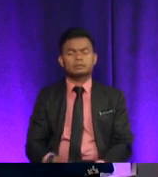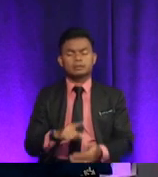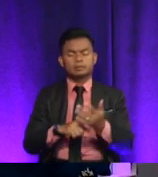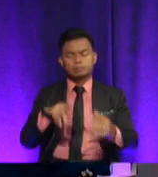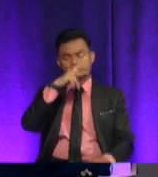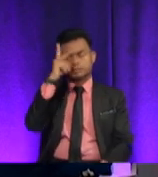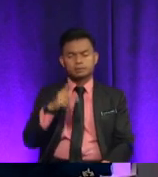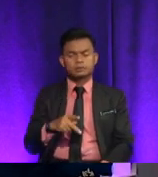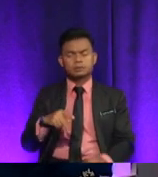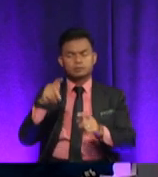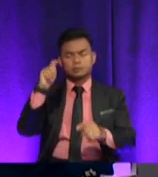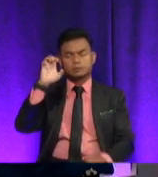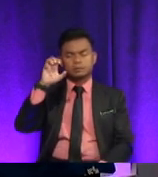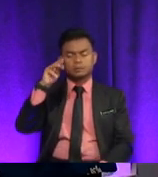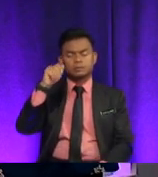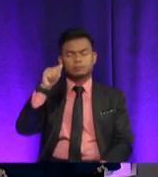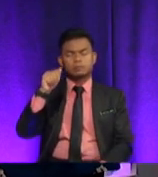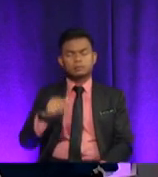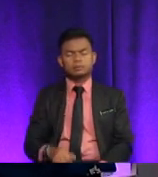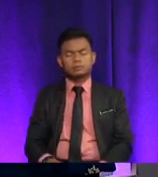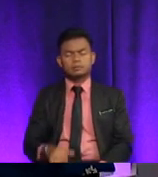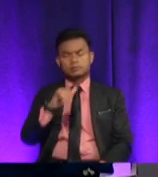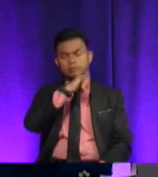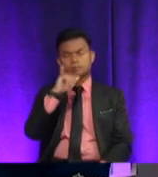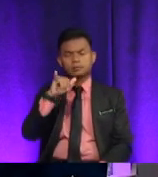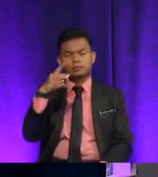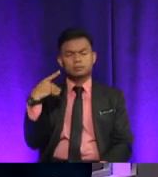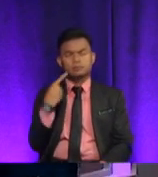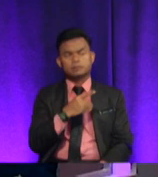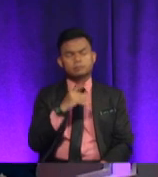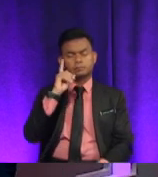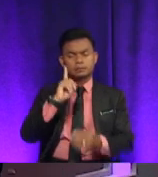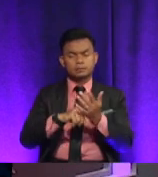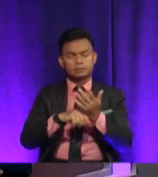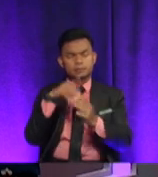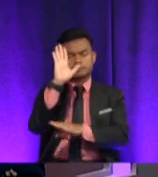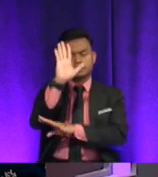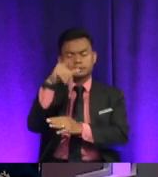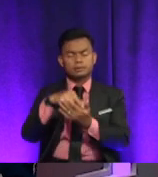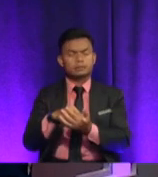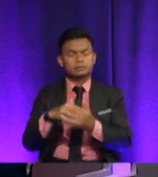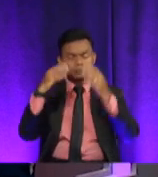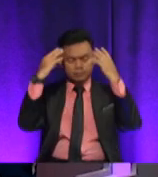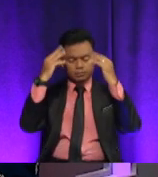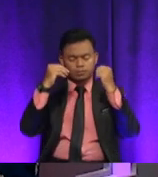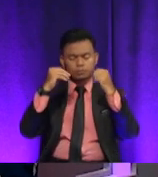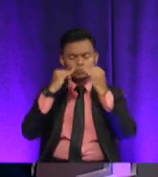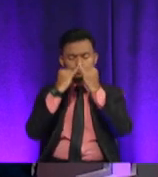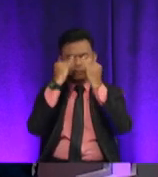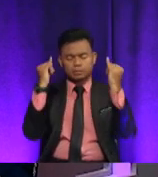yang Kita bincang Pada peta ini tapi sebelum itu menjelaskan kepada murid-murid yang ada di hadapan